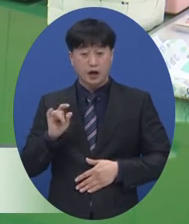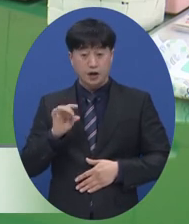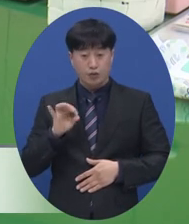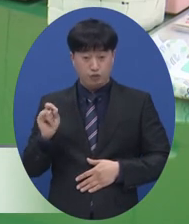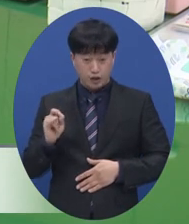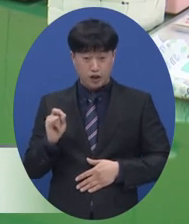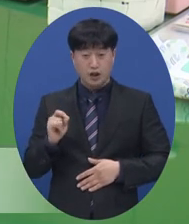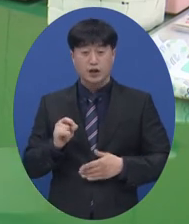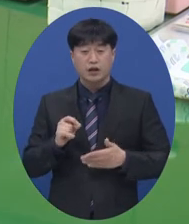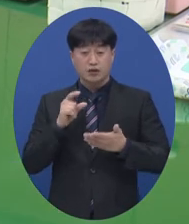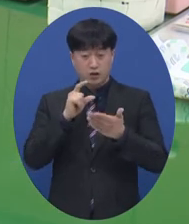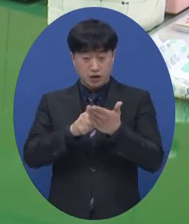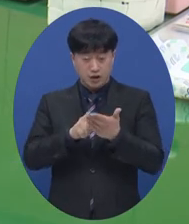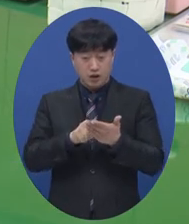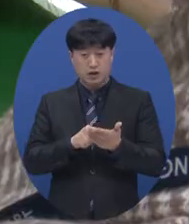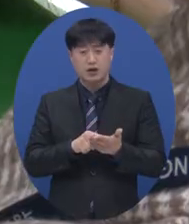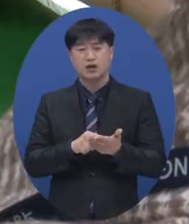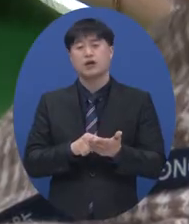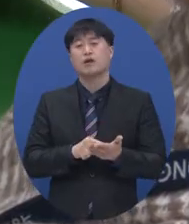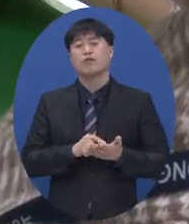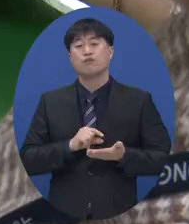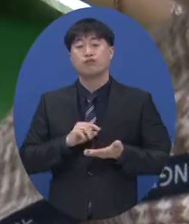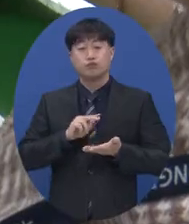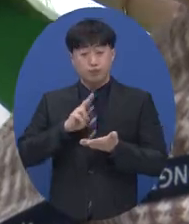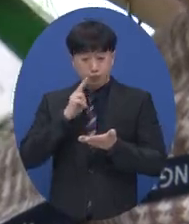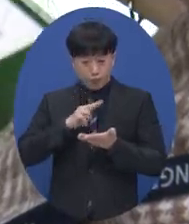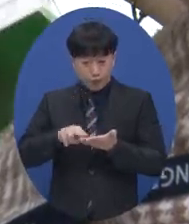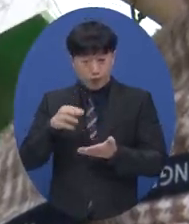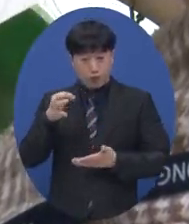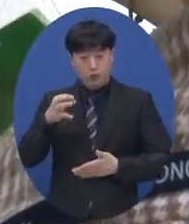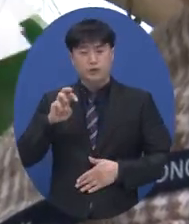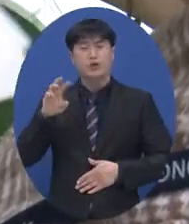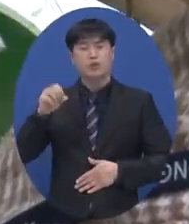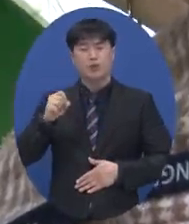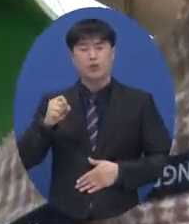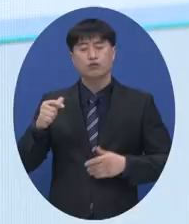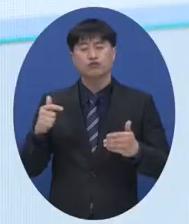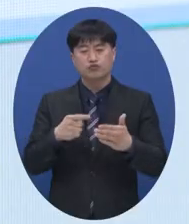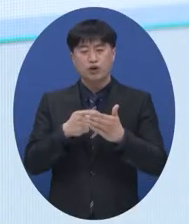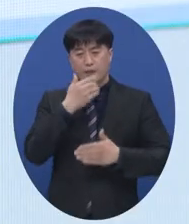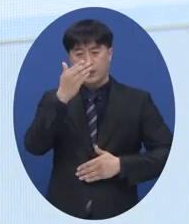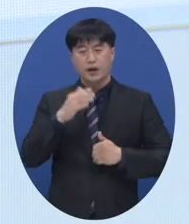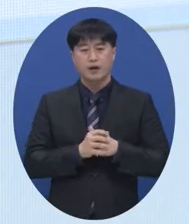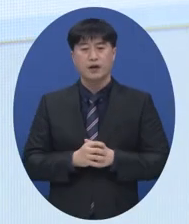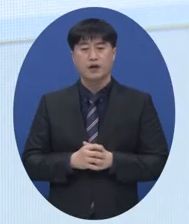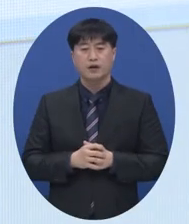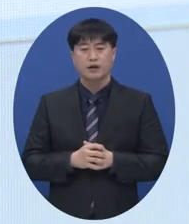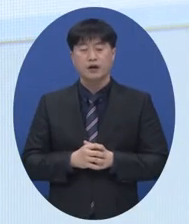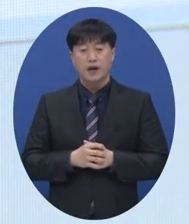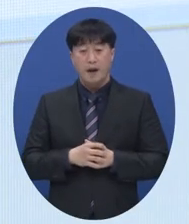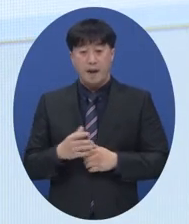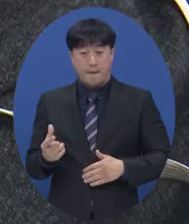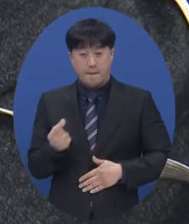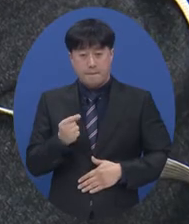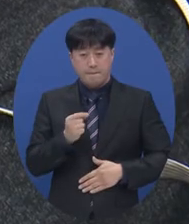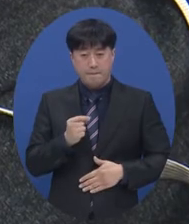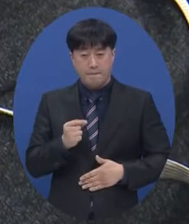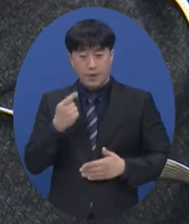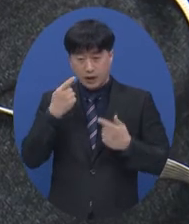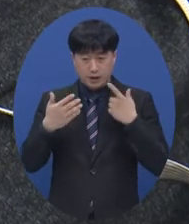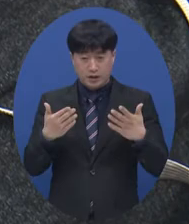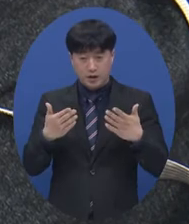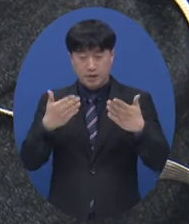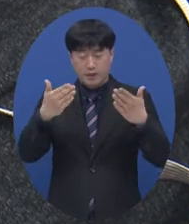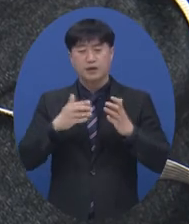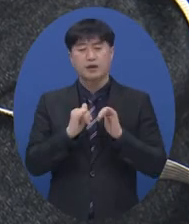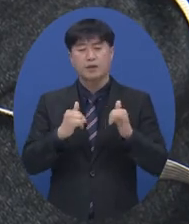등기우편 비용 약 30억 원을 절감할 수 있는 행정 혁신 입니다 신속하고 정확하게 전달해 받는